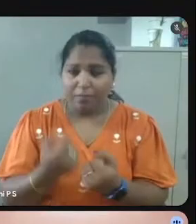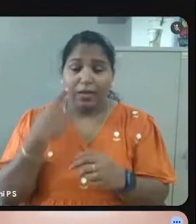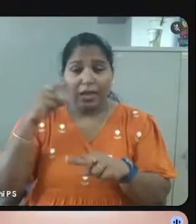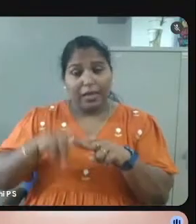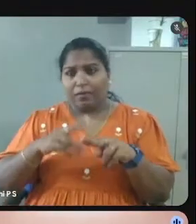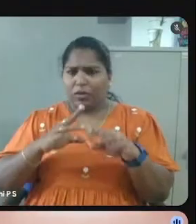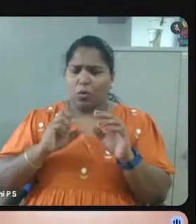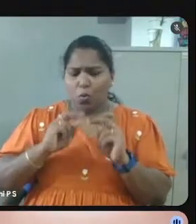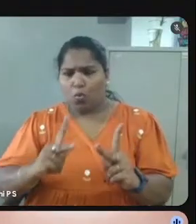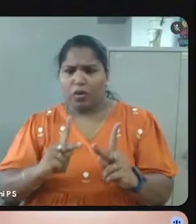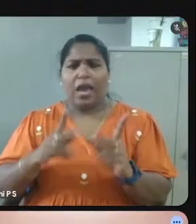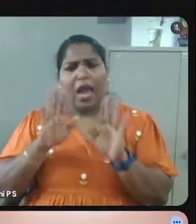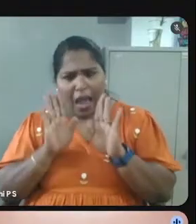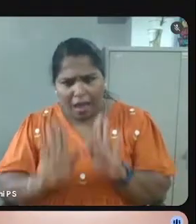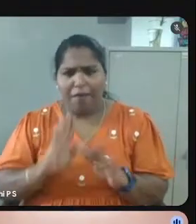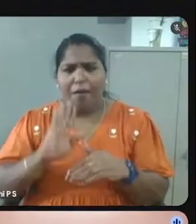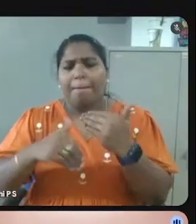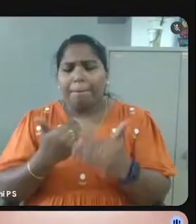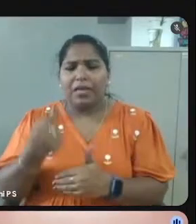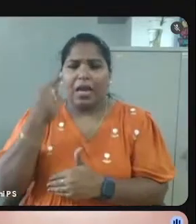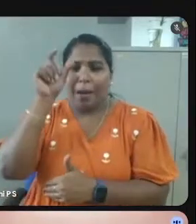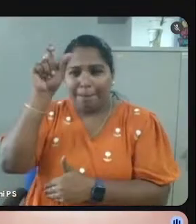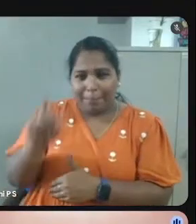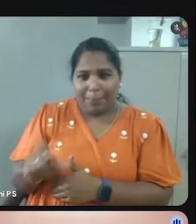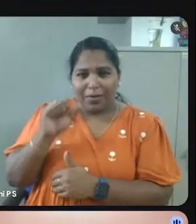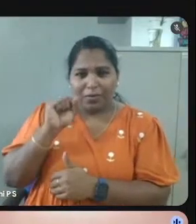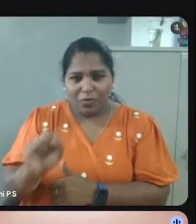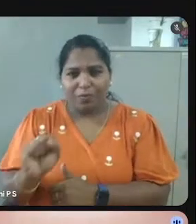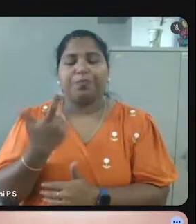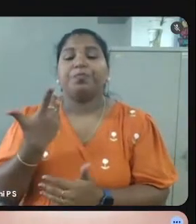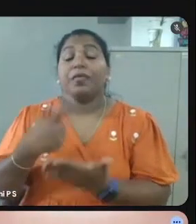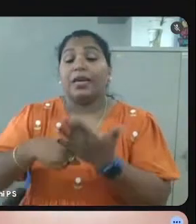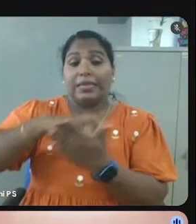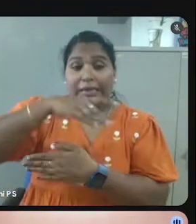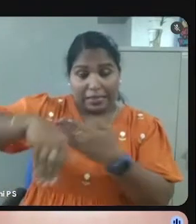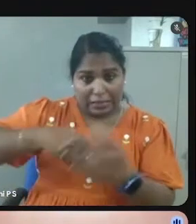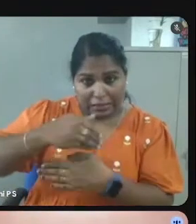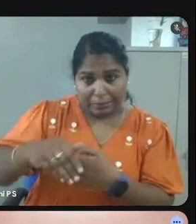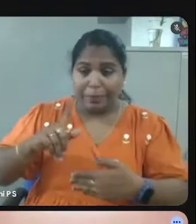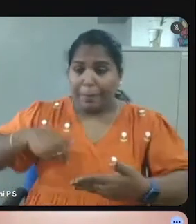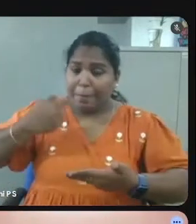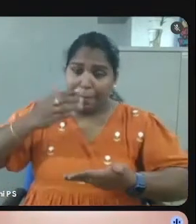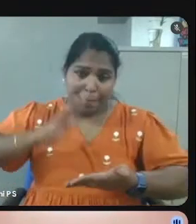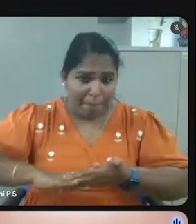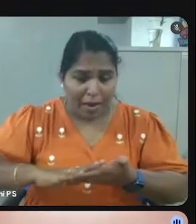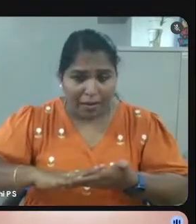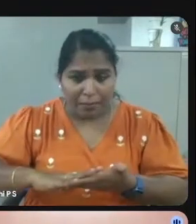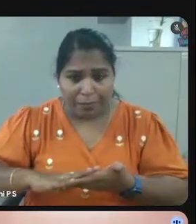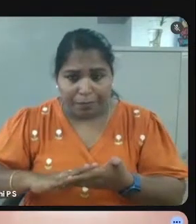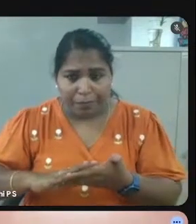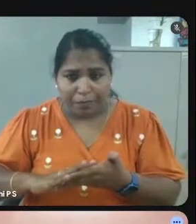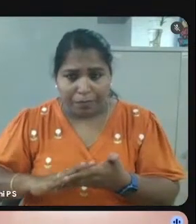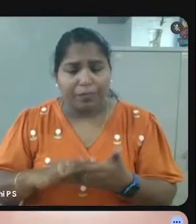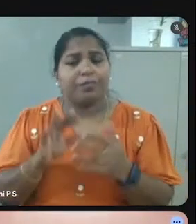ആകുന്നത് ലവ് ആൻഡ് ബിലോങ്ങിങ്നെസ്, ആ വ്യക്തിന്റെ ഒരു ലവ് ആൻഡ് കെയർ റിലേഷൻഷിപ്പും മാരേജും പിന്നെ ഒരു